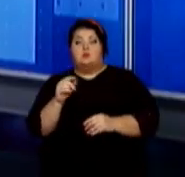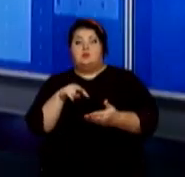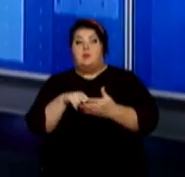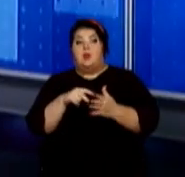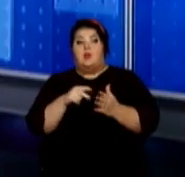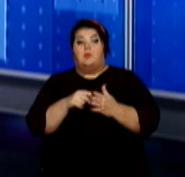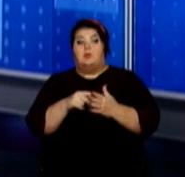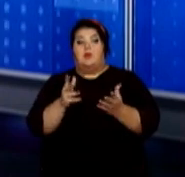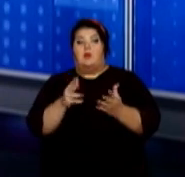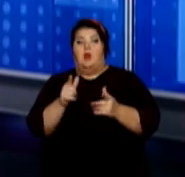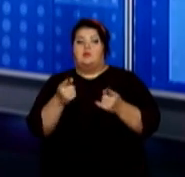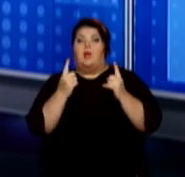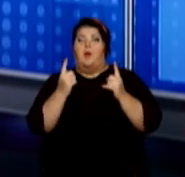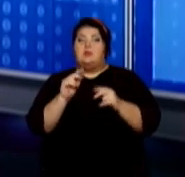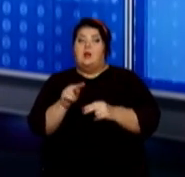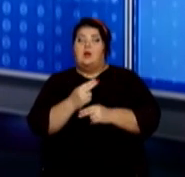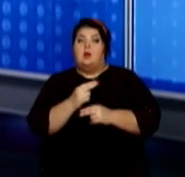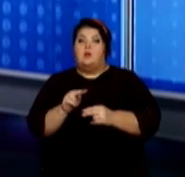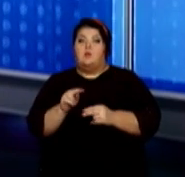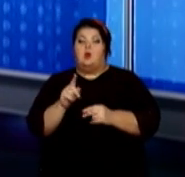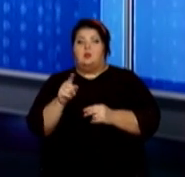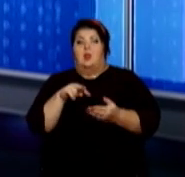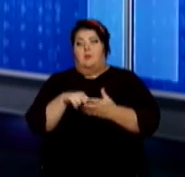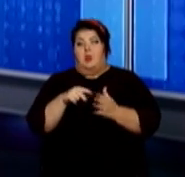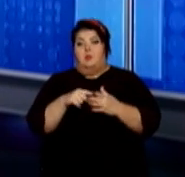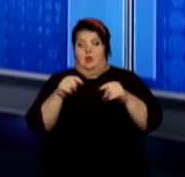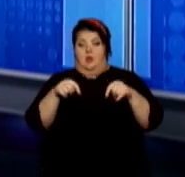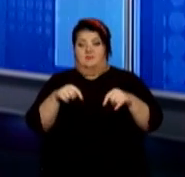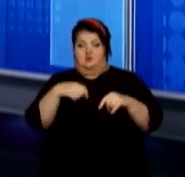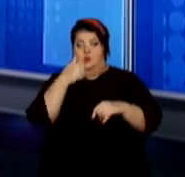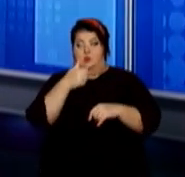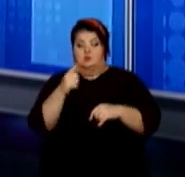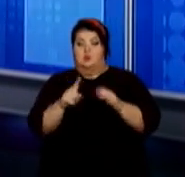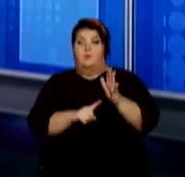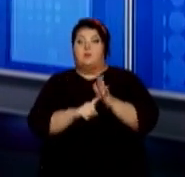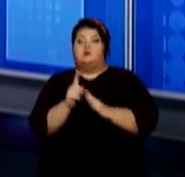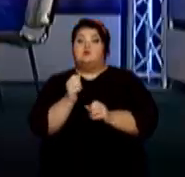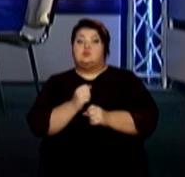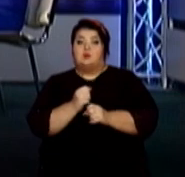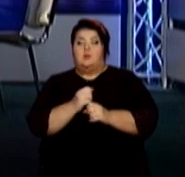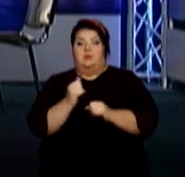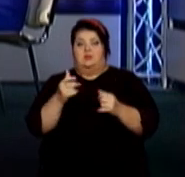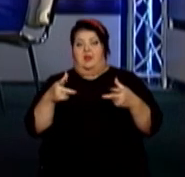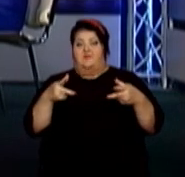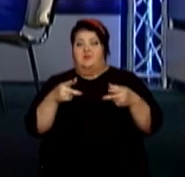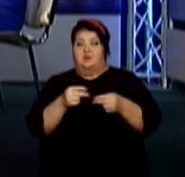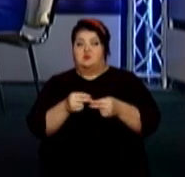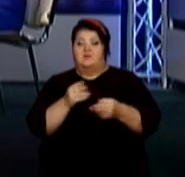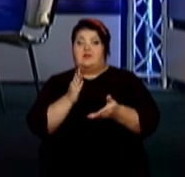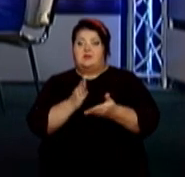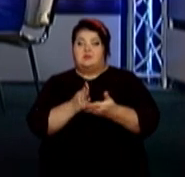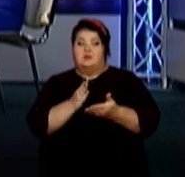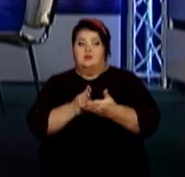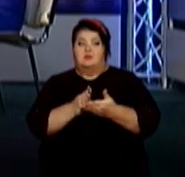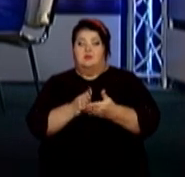Це не реконструкція, це капітальний ремонт. Так, і передбачено, що в цьому році його вже почнуть робити. Вже в цьому році і фінансування закладене? Так,